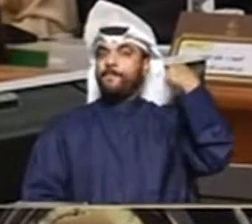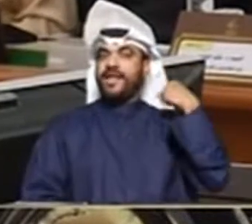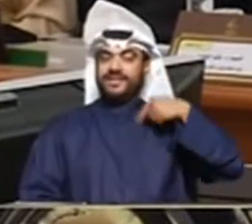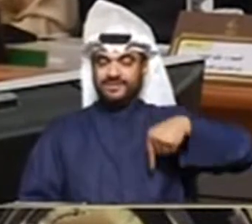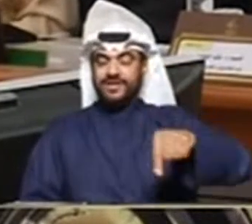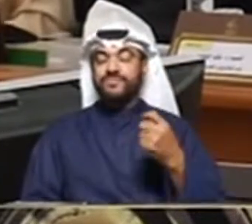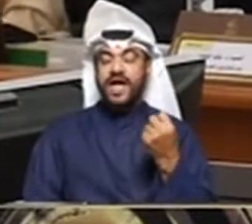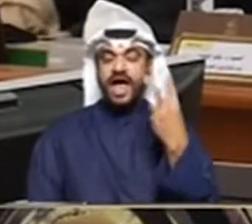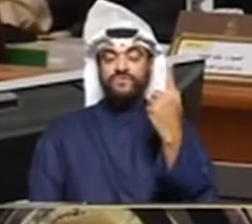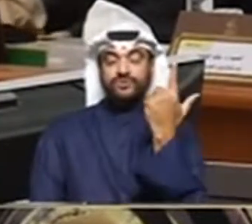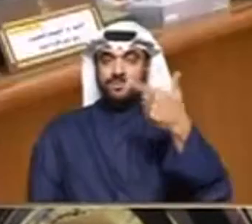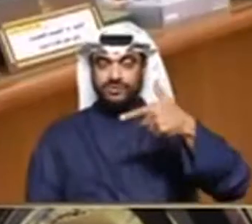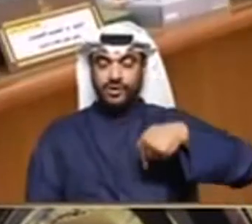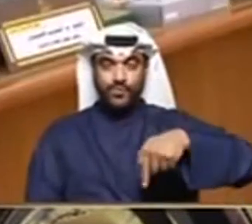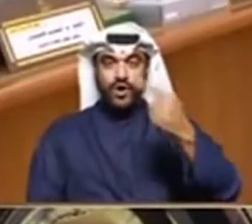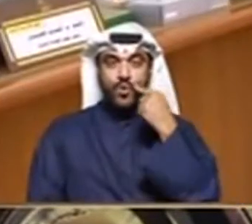الاجتماع 7 وزراء.